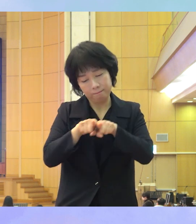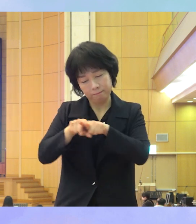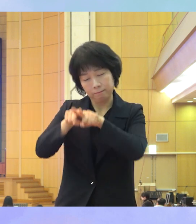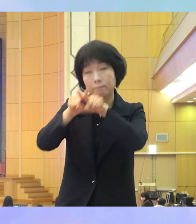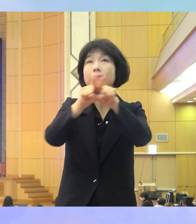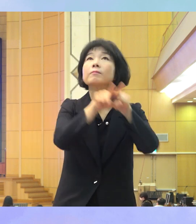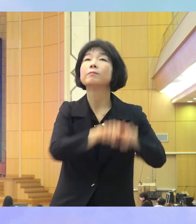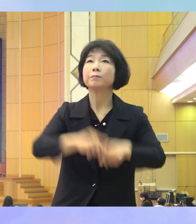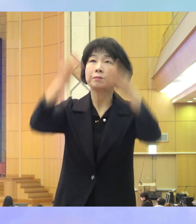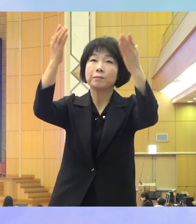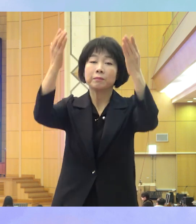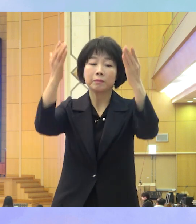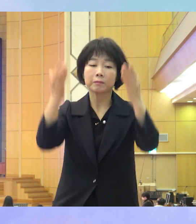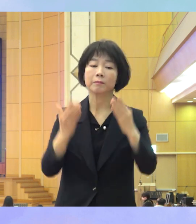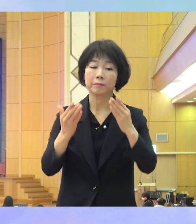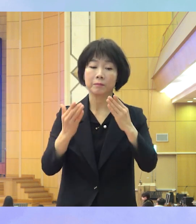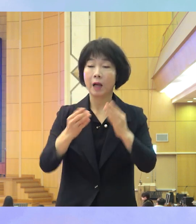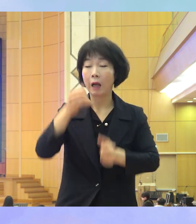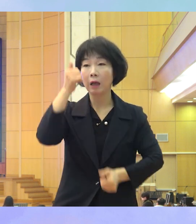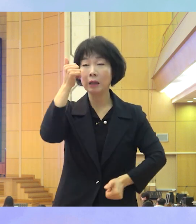하여 주시고